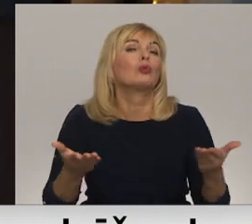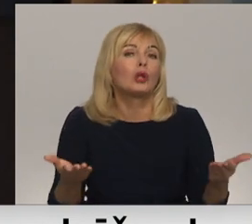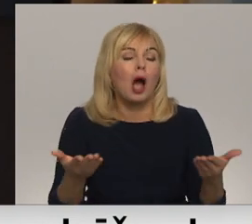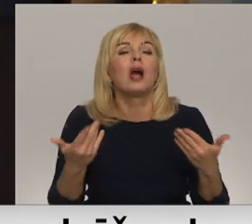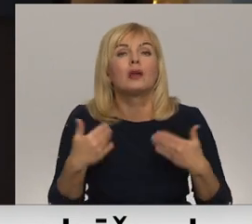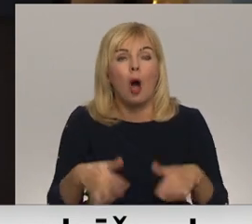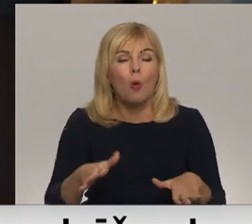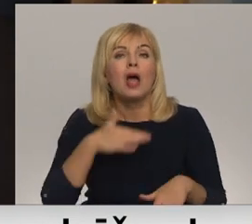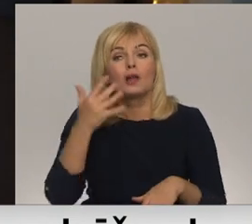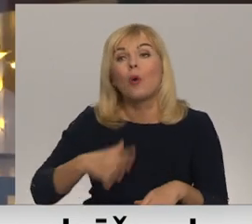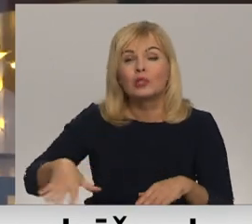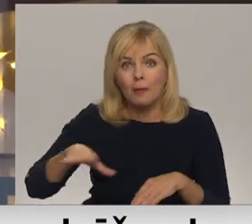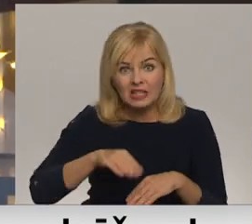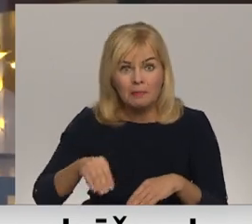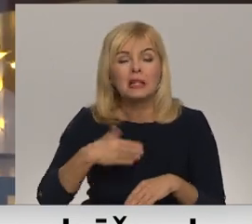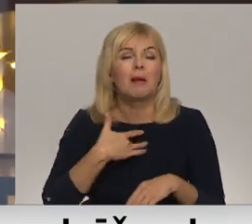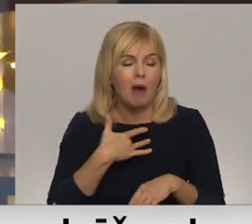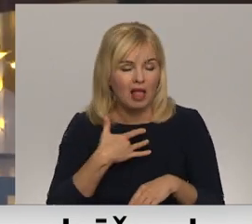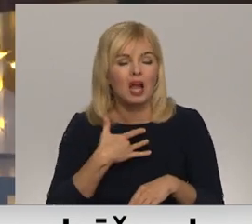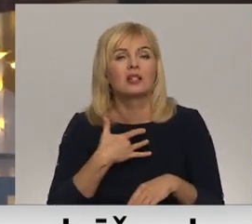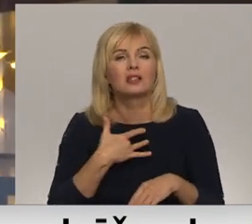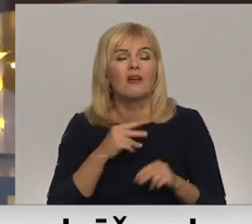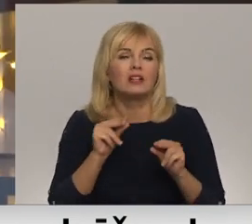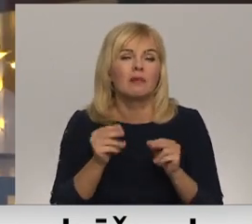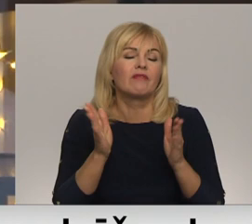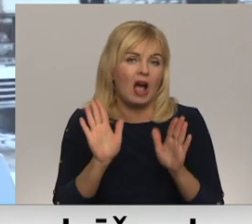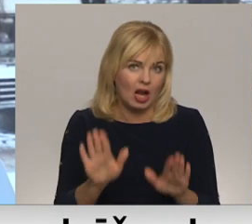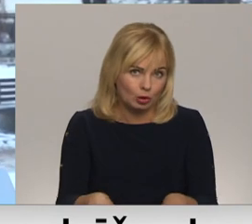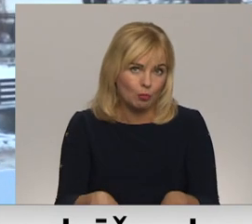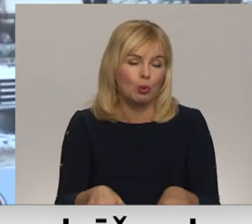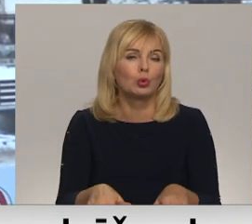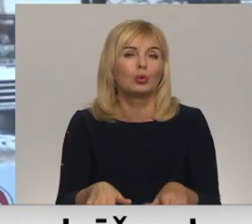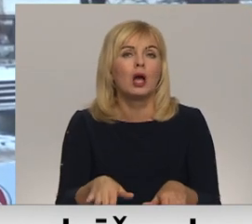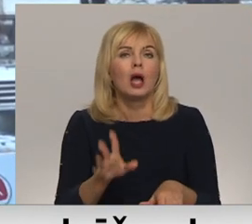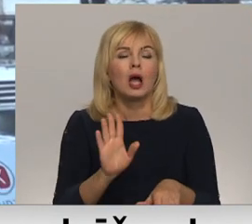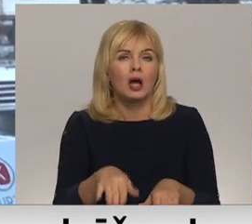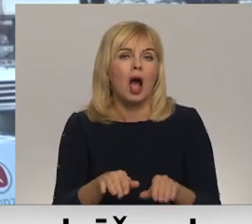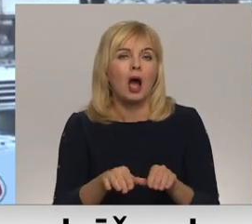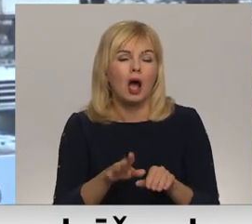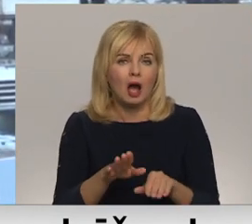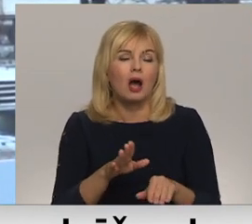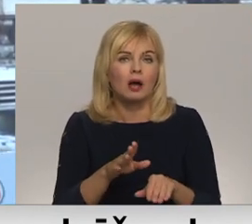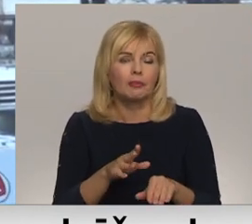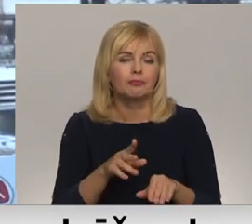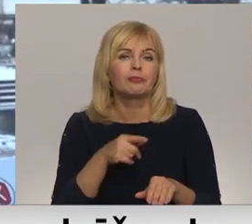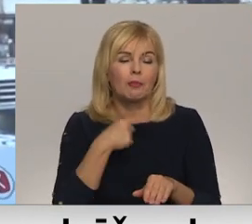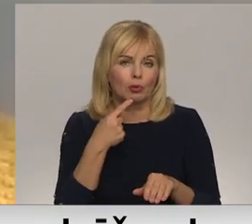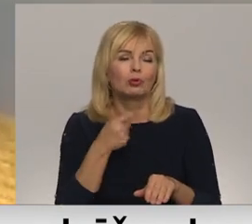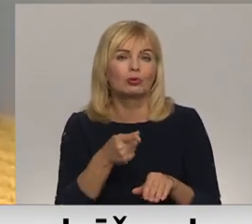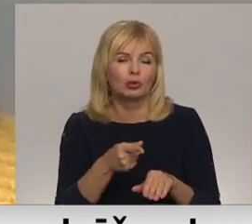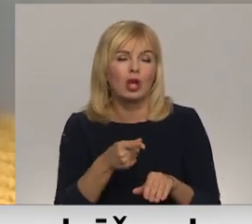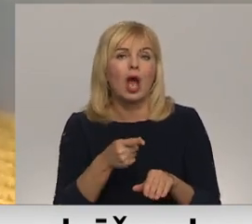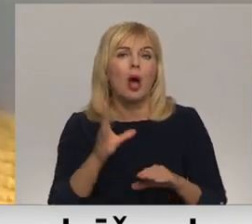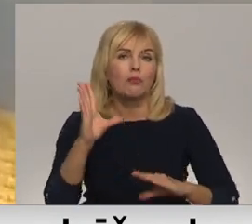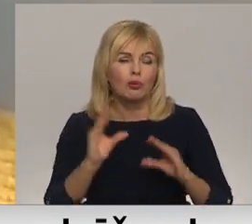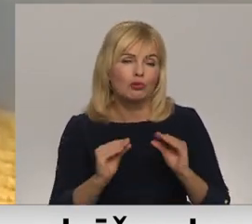jau, ka daudzām ģimenēm tas visticamāk arī varētu būt tā kā pamatīgs sitiens ģimenes budžetā. Visu